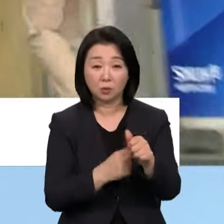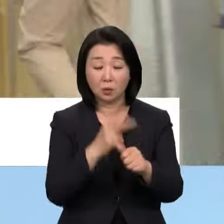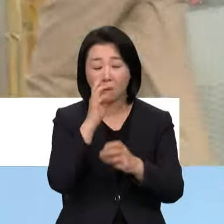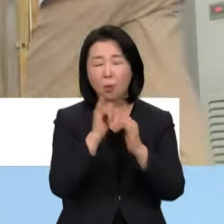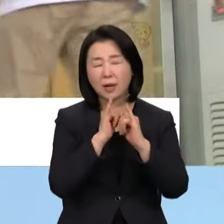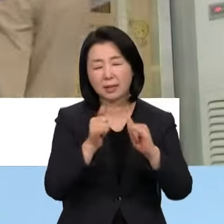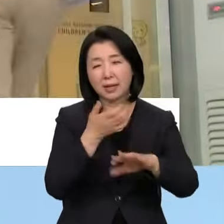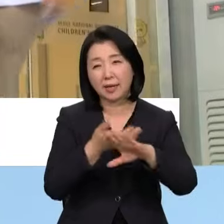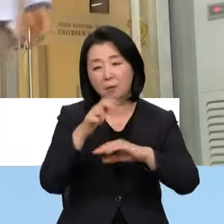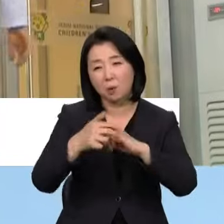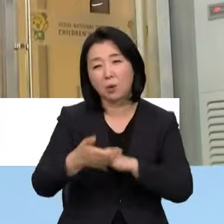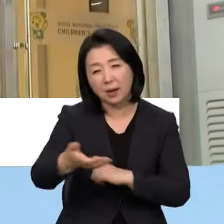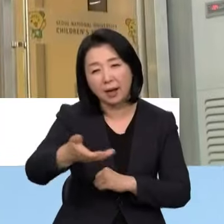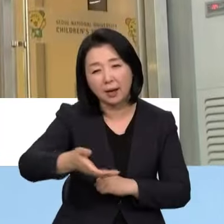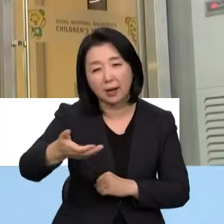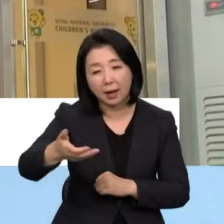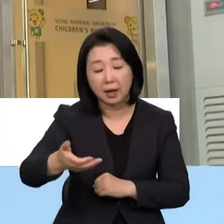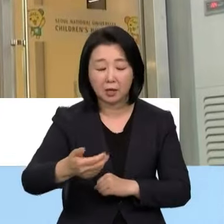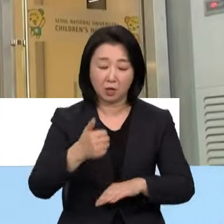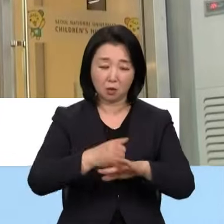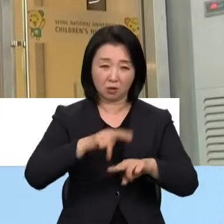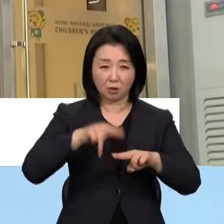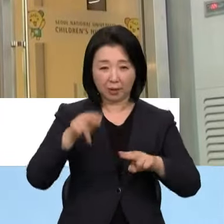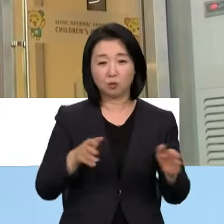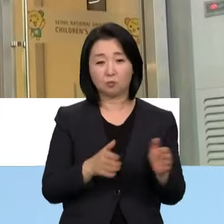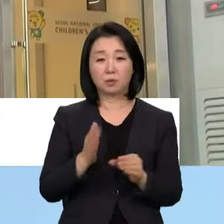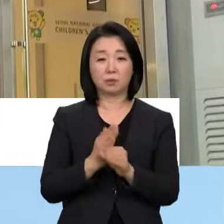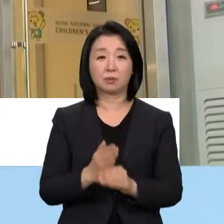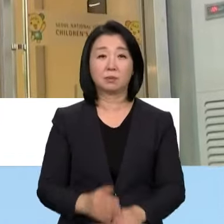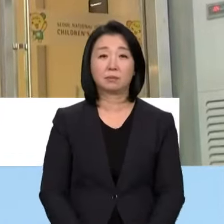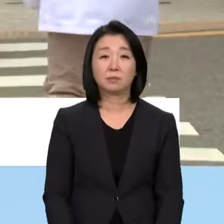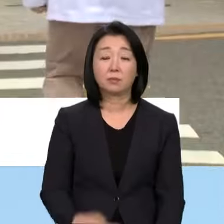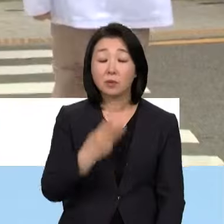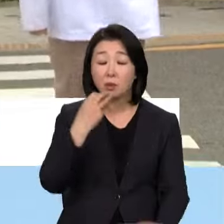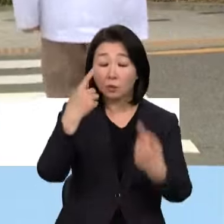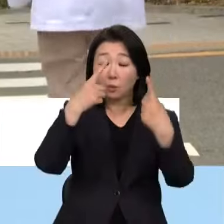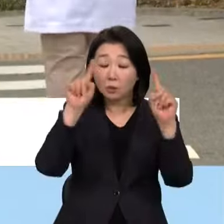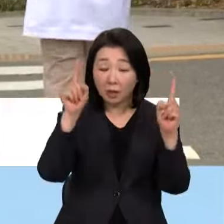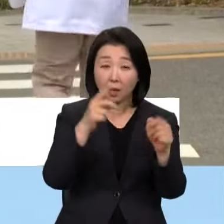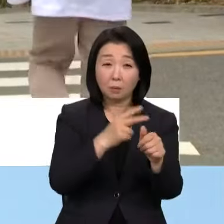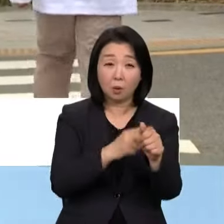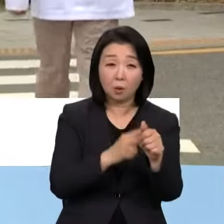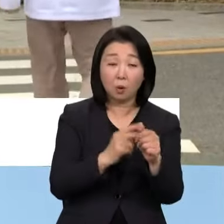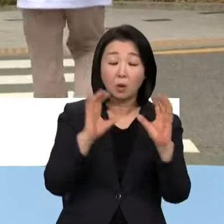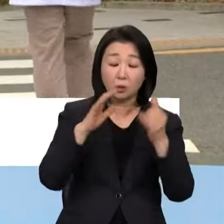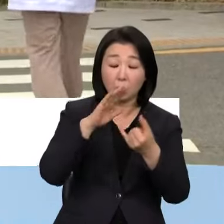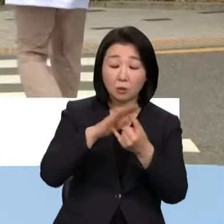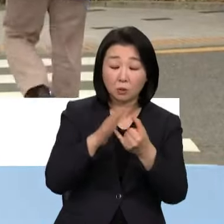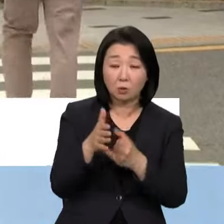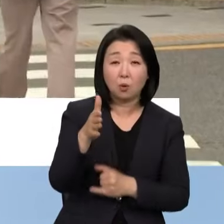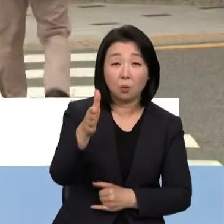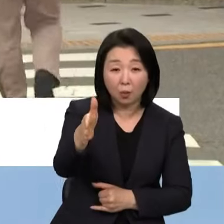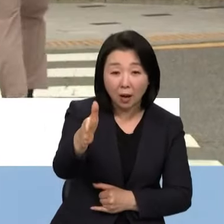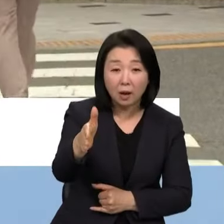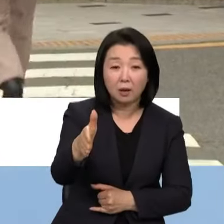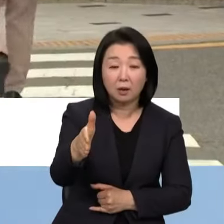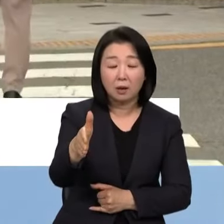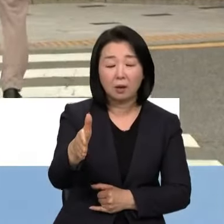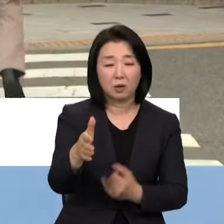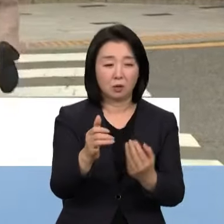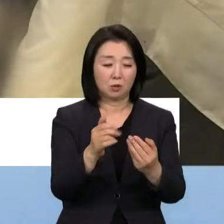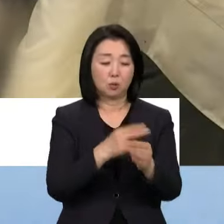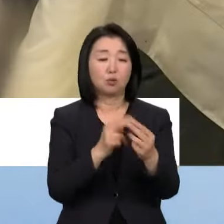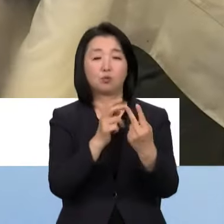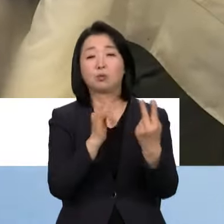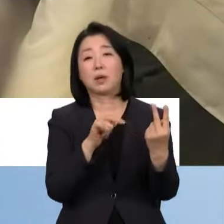전원을 안내하는 등 사직을 준비하는 모습을 보이고 있습니다. 서울대병원 소아청소년과 친장분과에 있는 단 둘뿐인